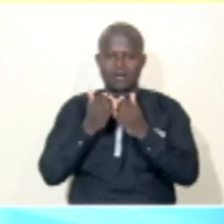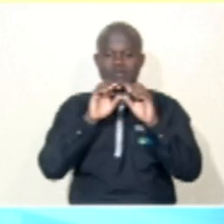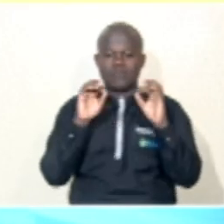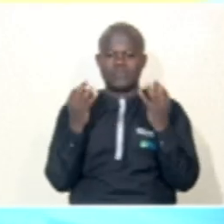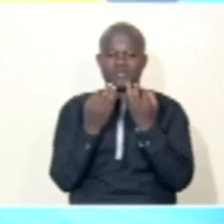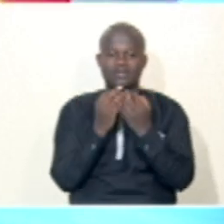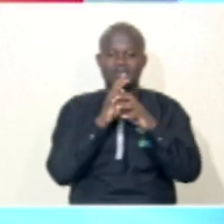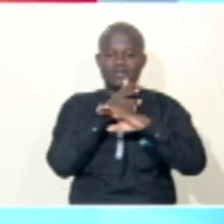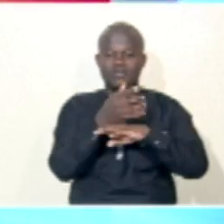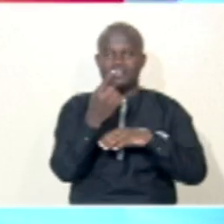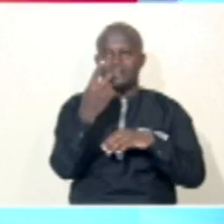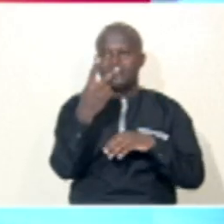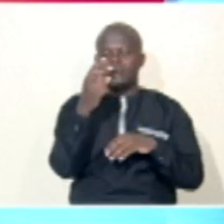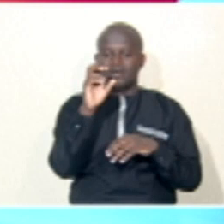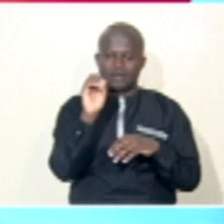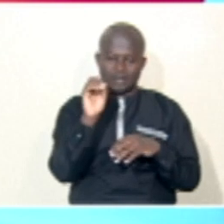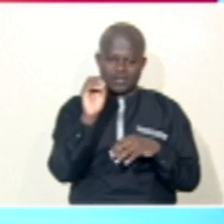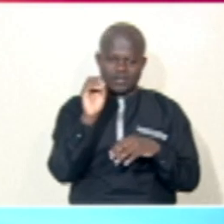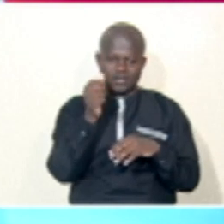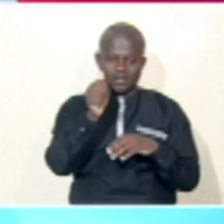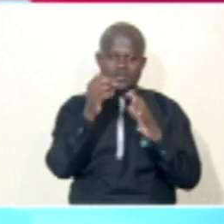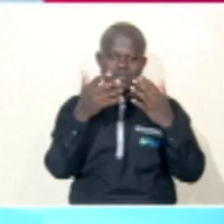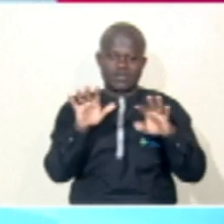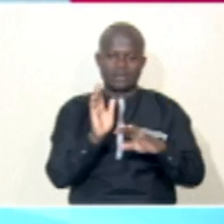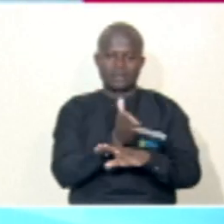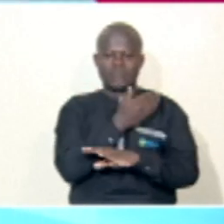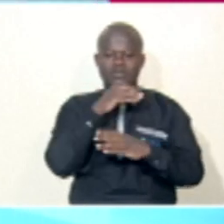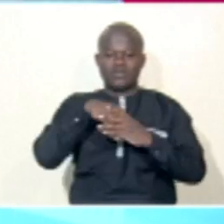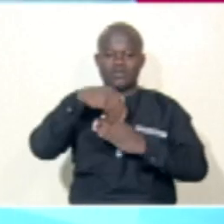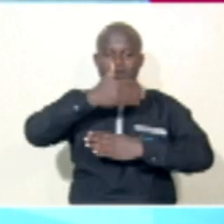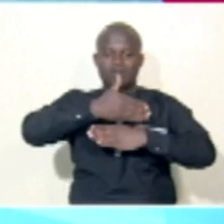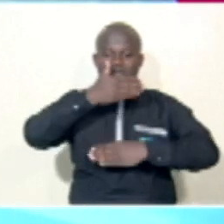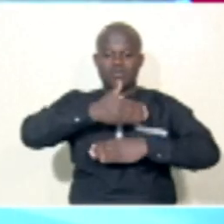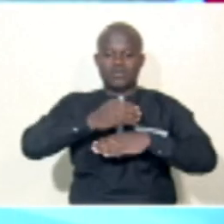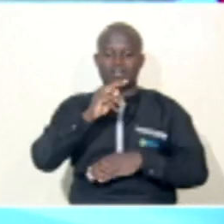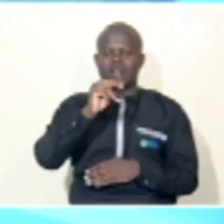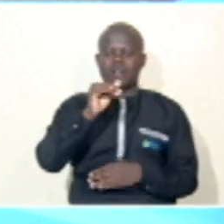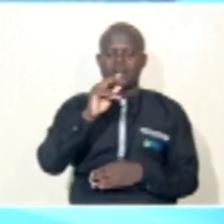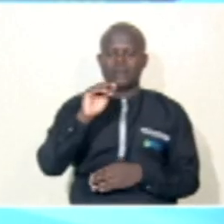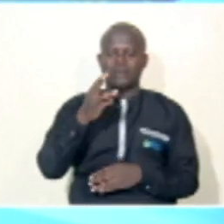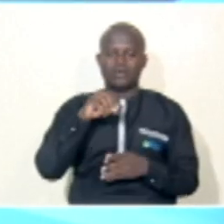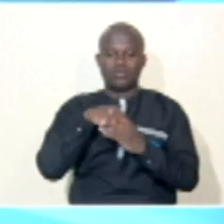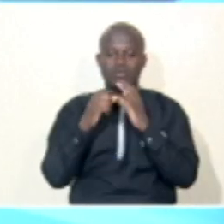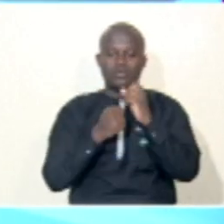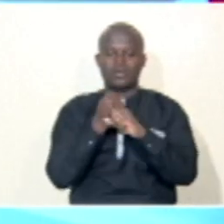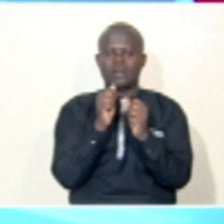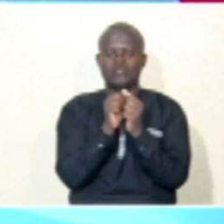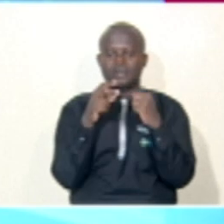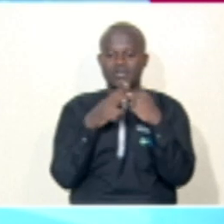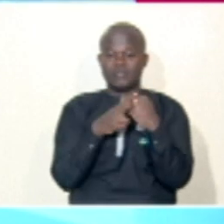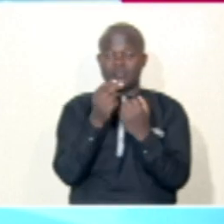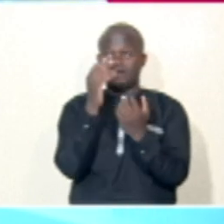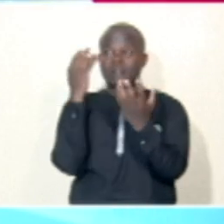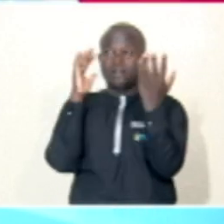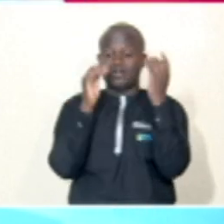imiryango isaga 120 ari imaze gukurwa mu mbago za pariki ya Nyungwe mu myaka 17 iri shyamba